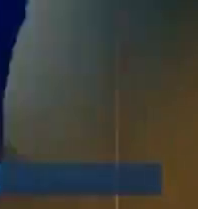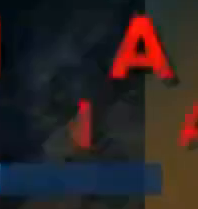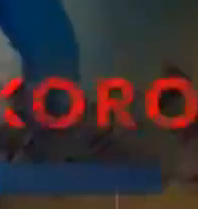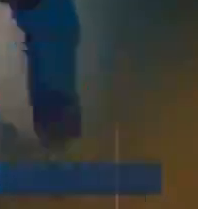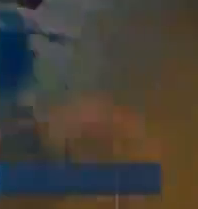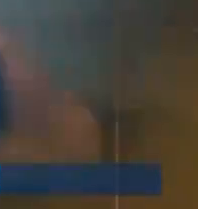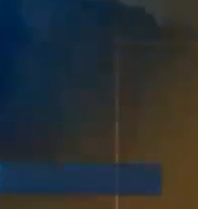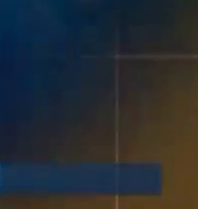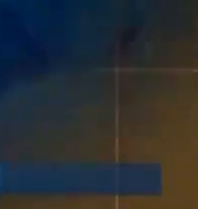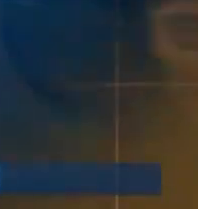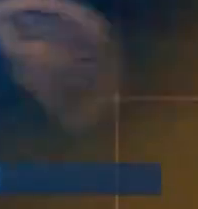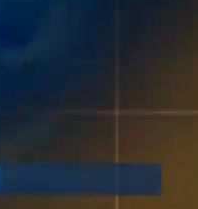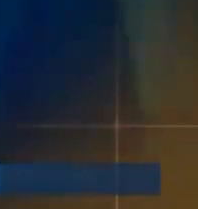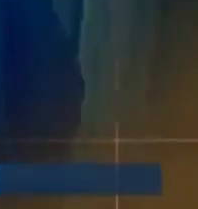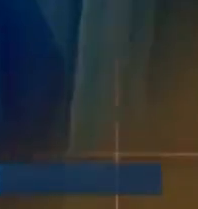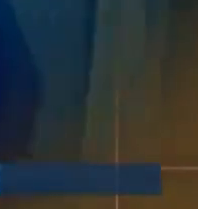bu